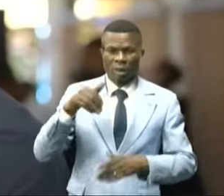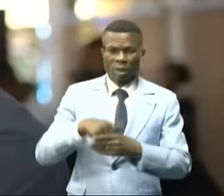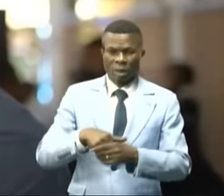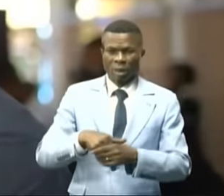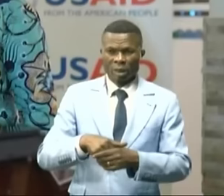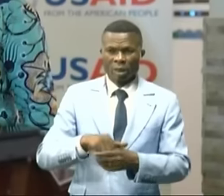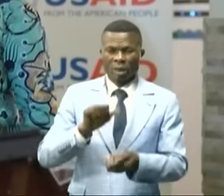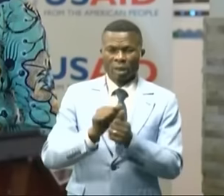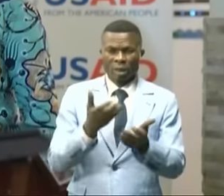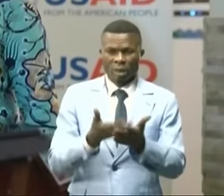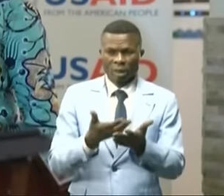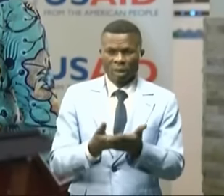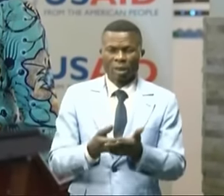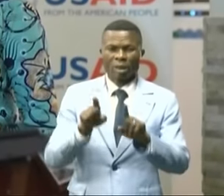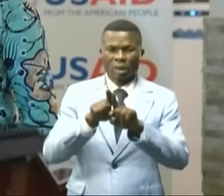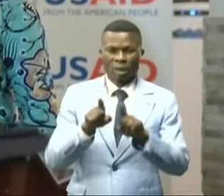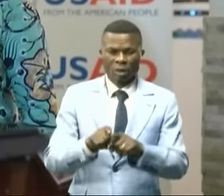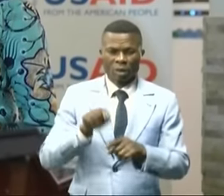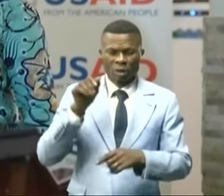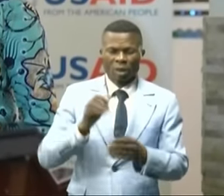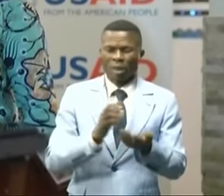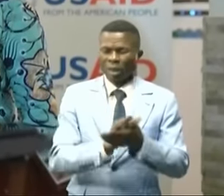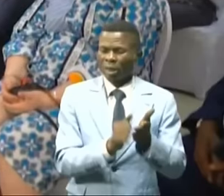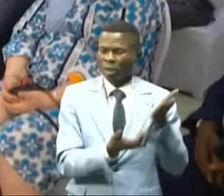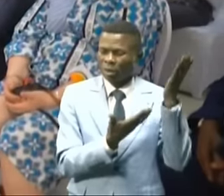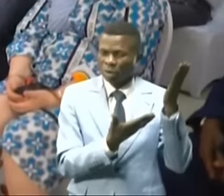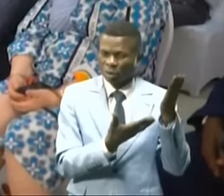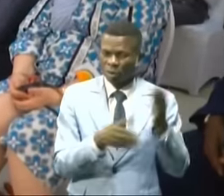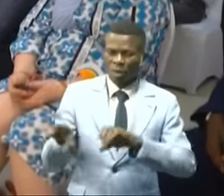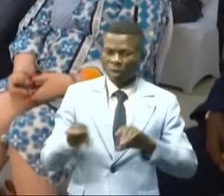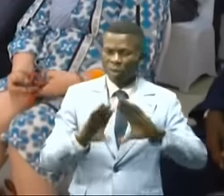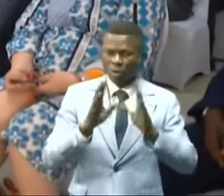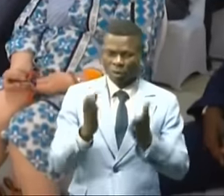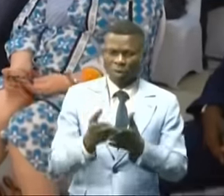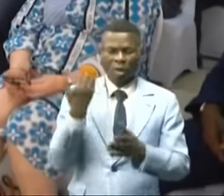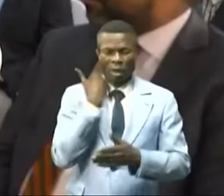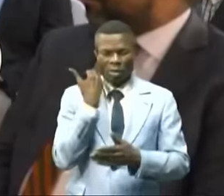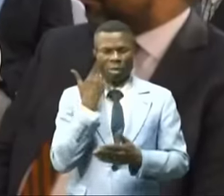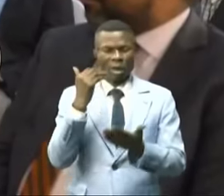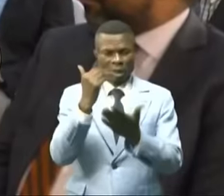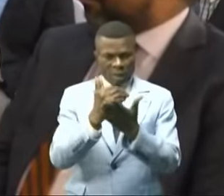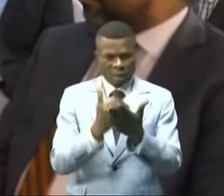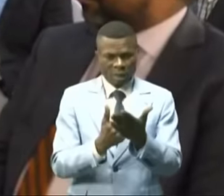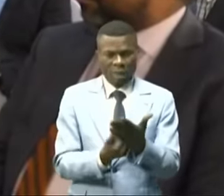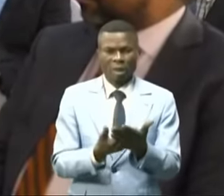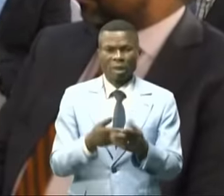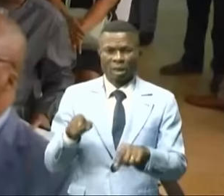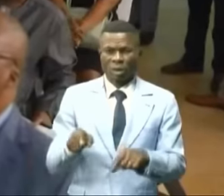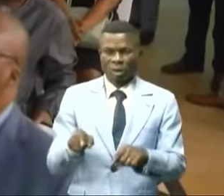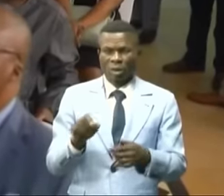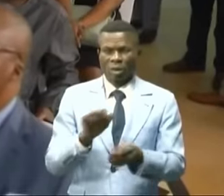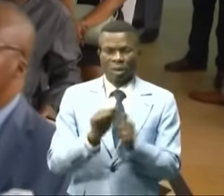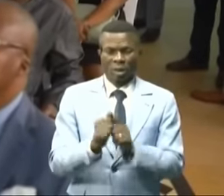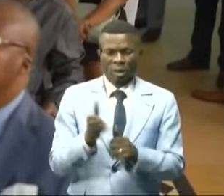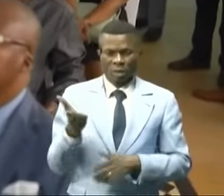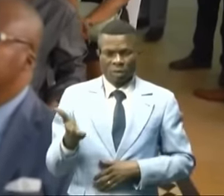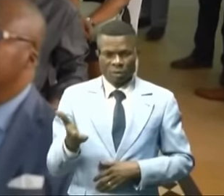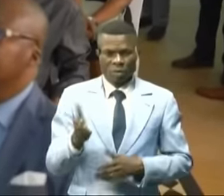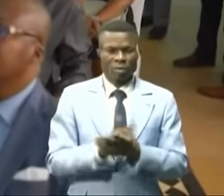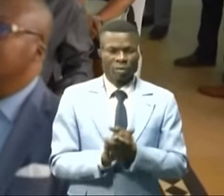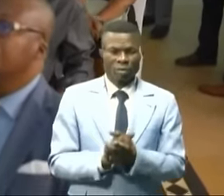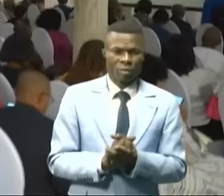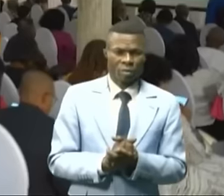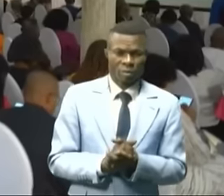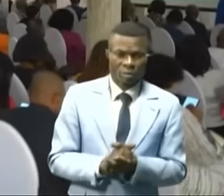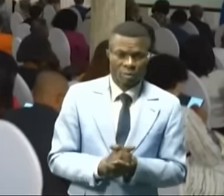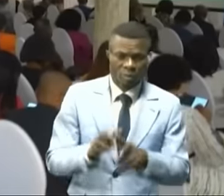pays. Les enquêteurs ont décelé certaines pathologies et ont obtenu des données sur le paludisme, l'hypertension artérielle,